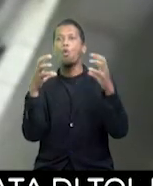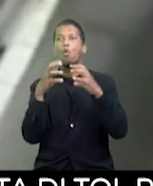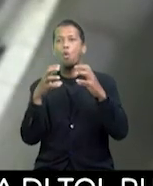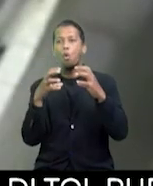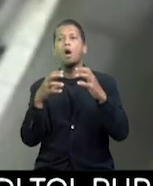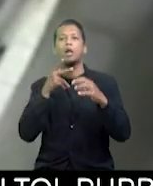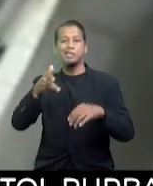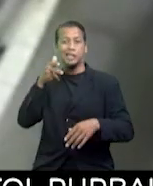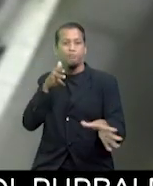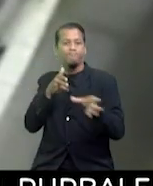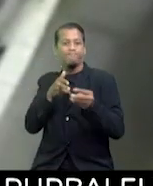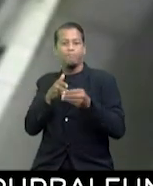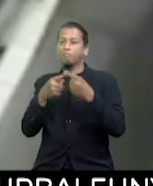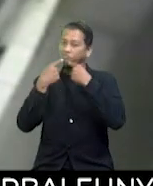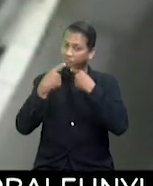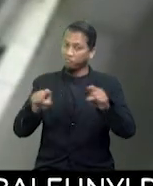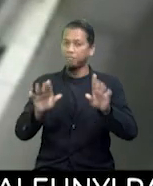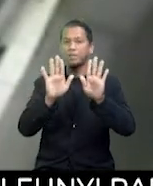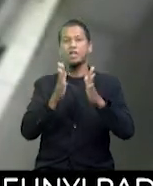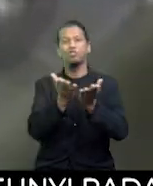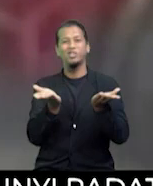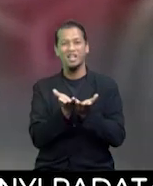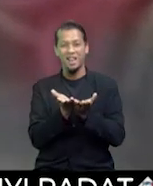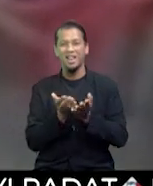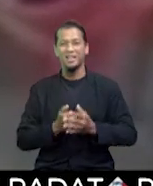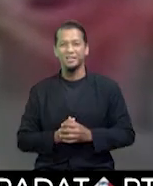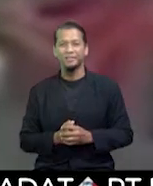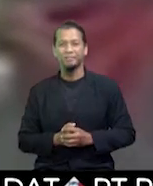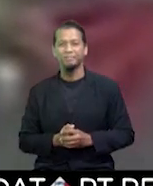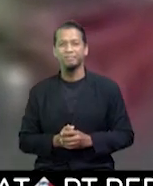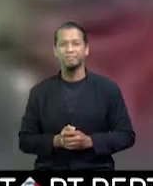sosial. Dari Medan, Sumatera Utara, Adi Palapahara melaporkan.